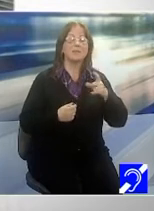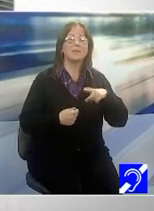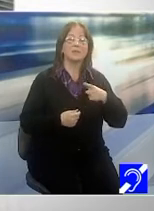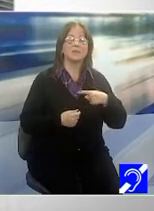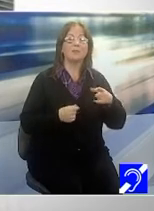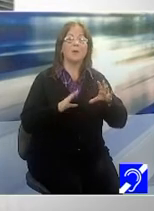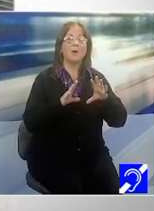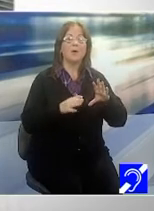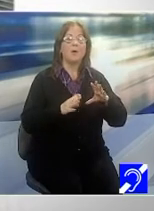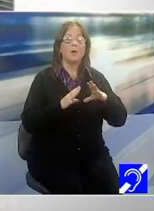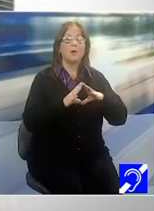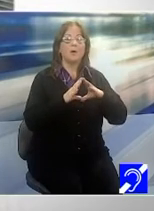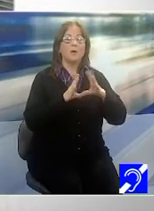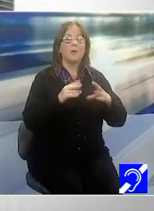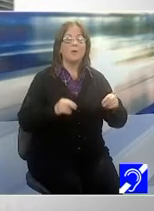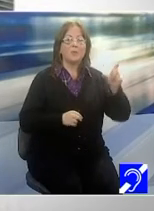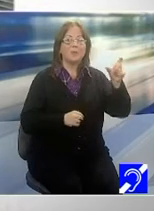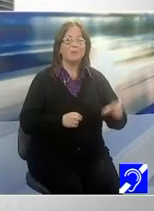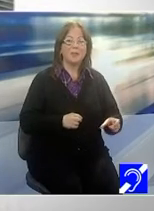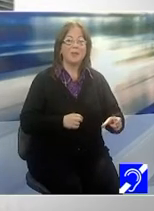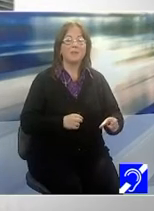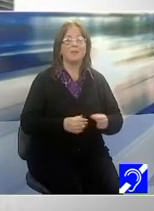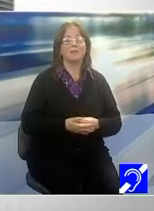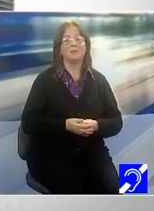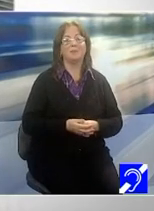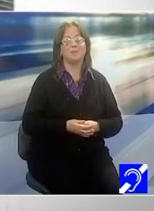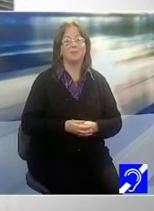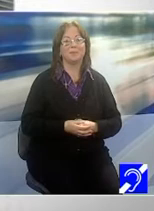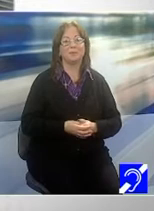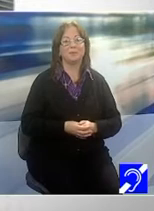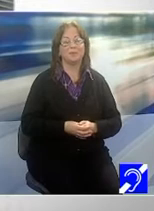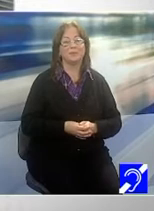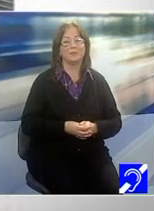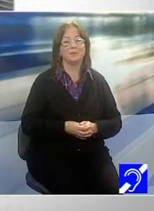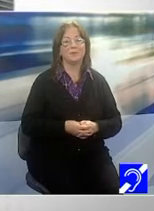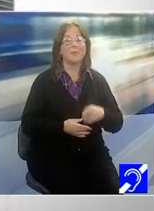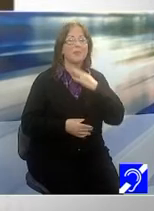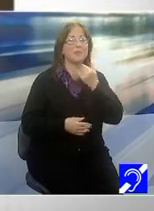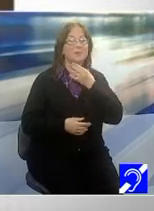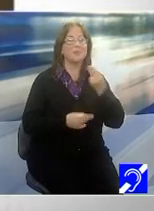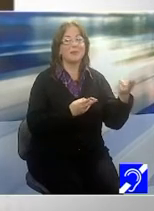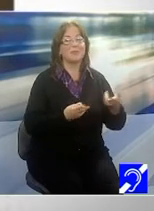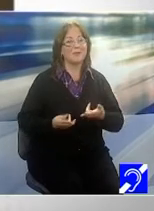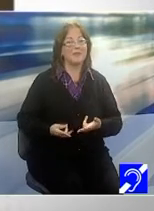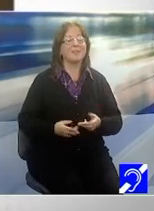pentru prezența la emisiunea de astăzi și ați acceptat invitația TVR Cluj. Și vă mai